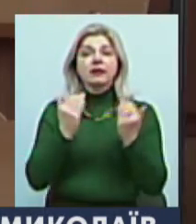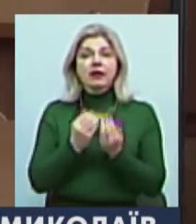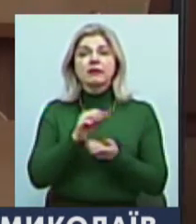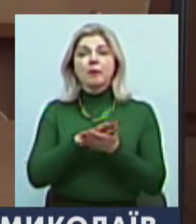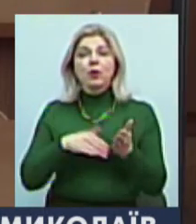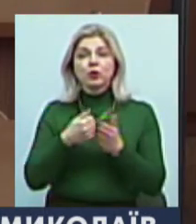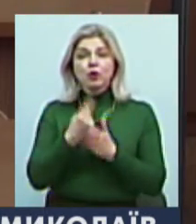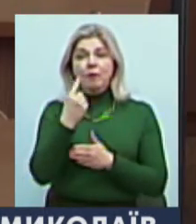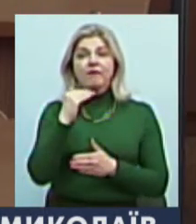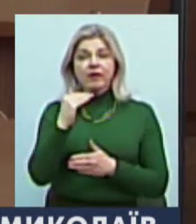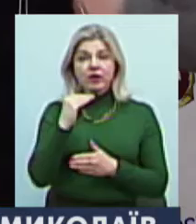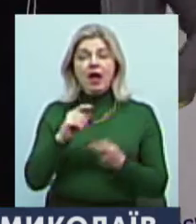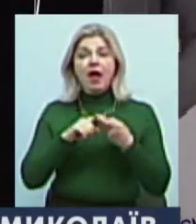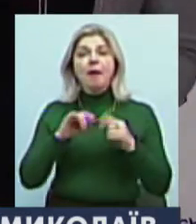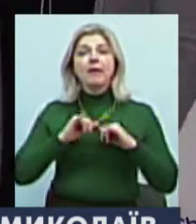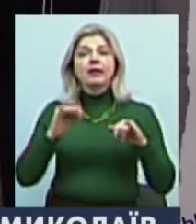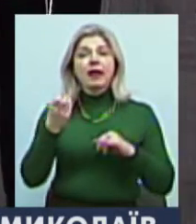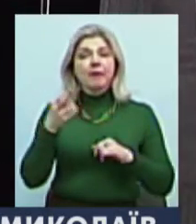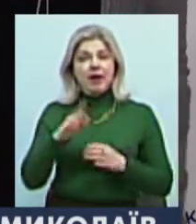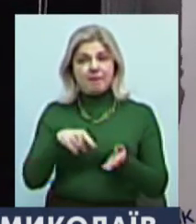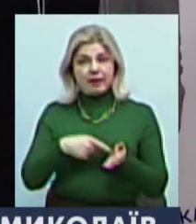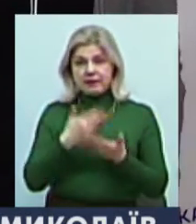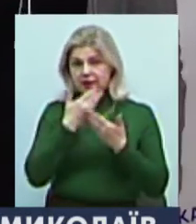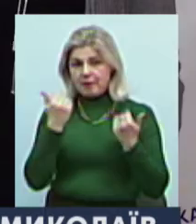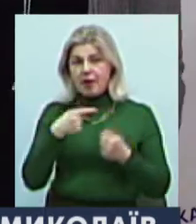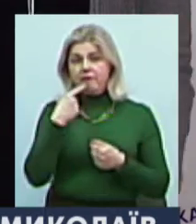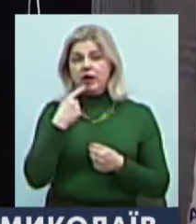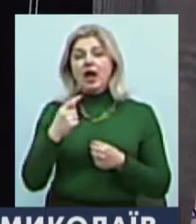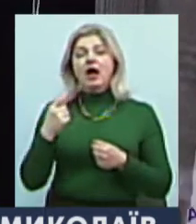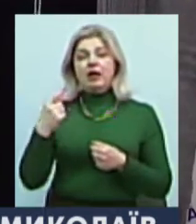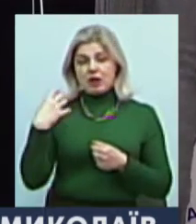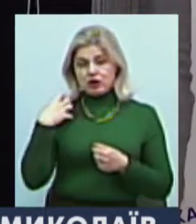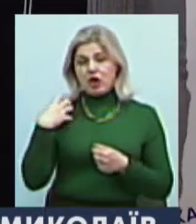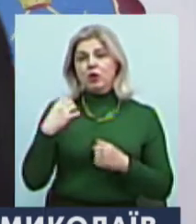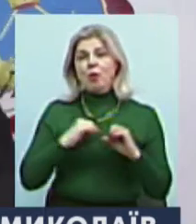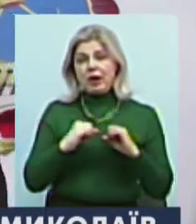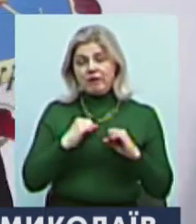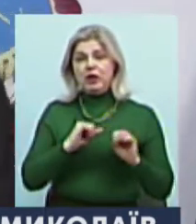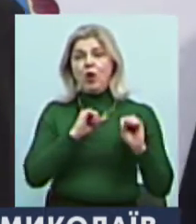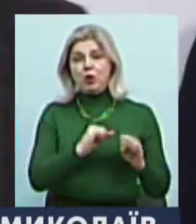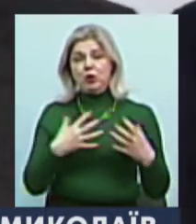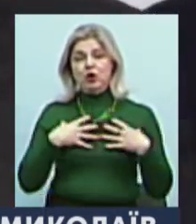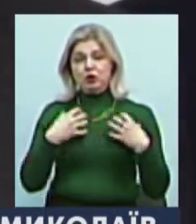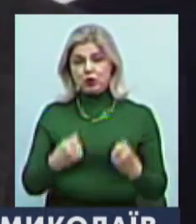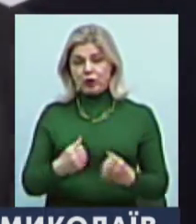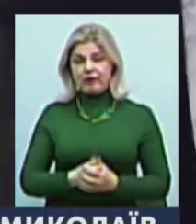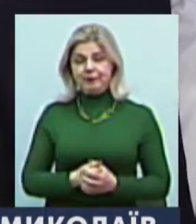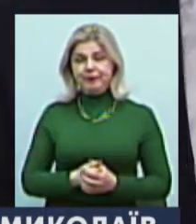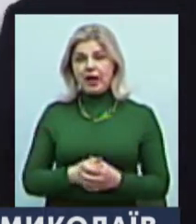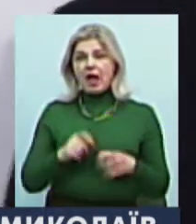1 лютого. Епідемії в місті немає, говорить заступник начальника управління охорони здоров'я Віктор Фаюк. Епідемічна